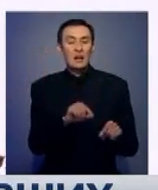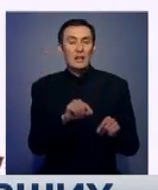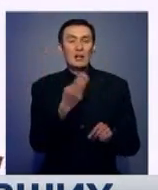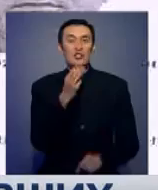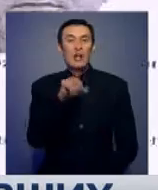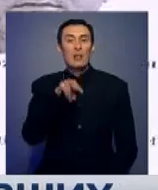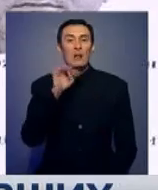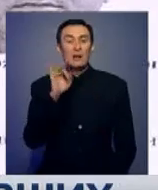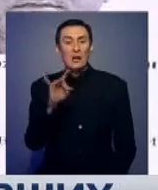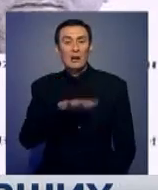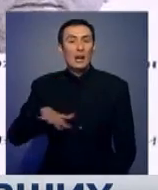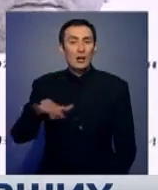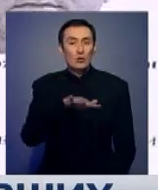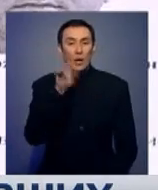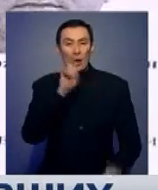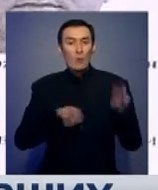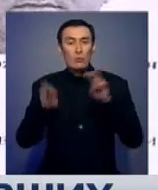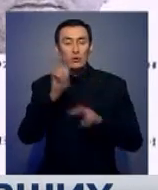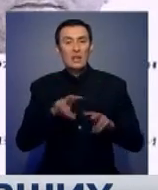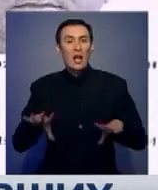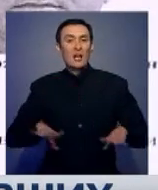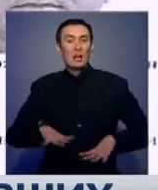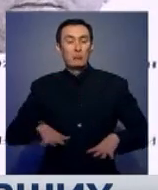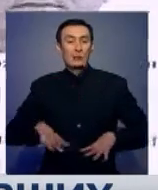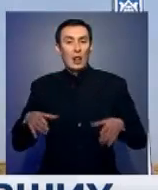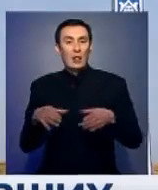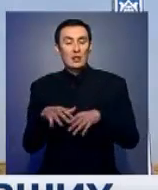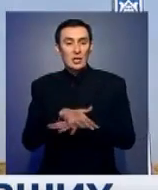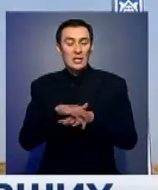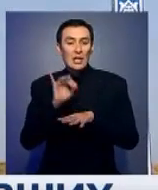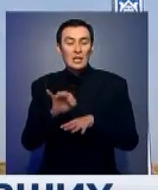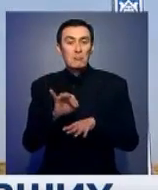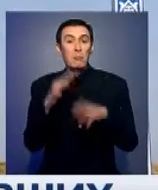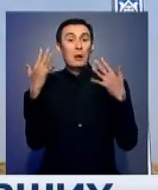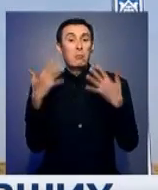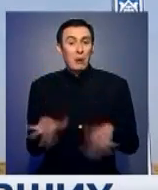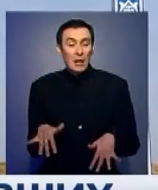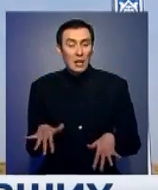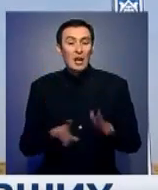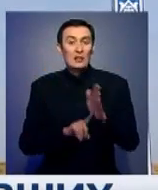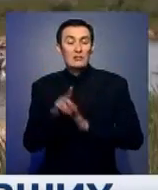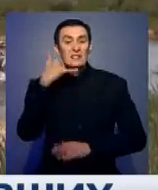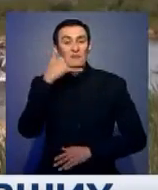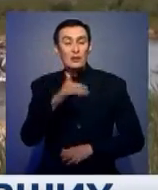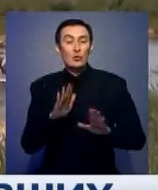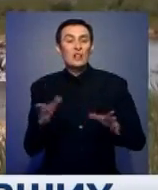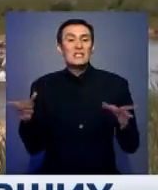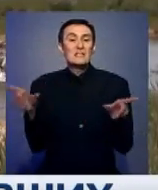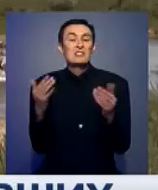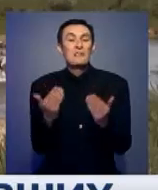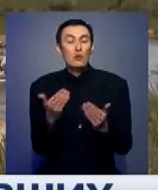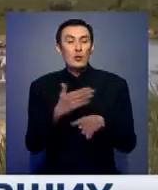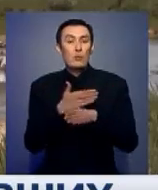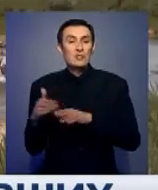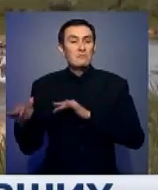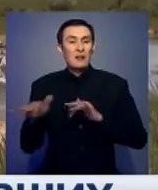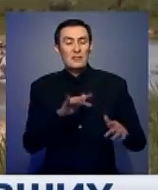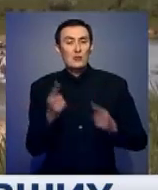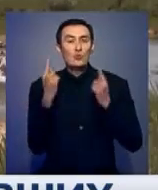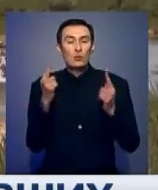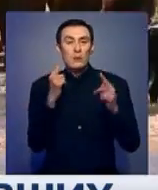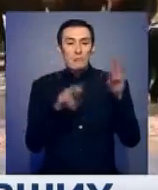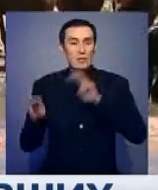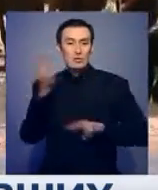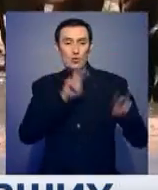сторону Шалкарского района на поиски табуна лошадей и пропала. Они вышли на связь только сегодня, после проведения